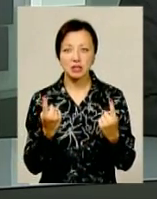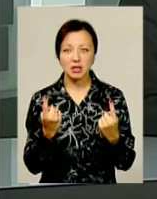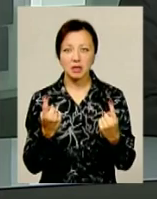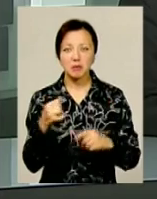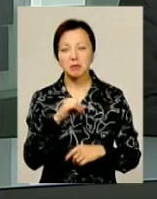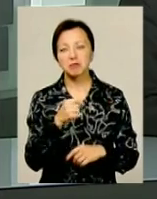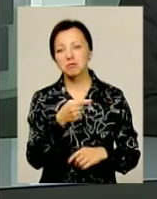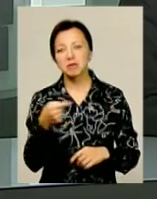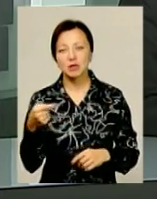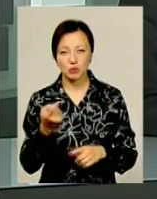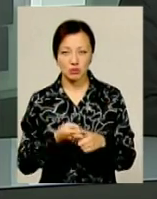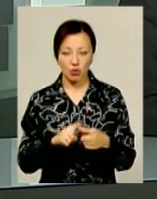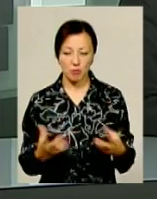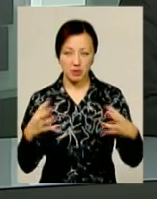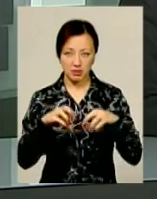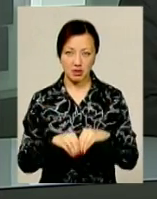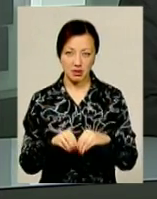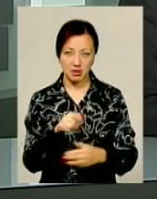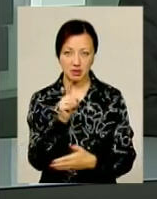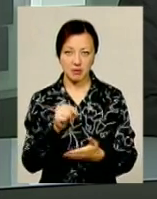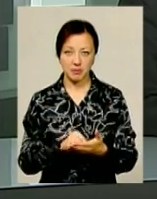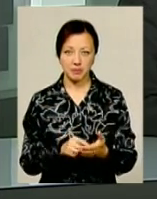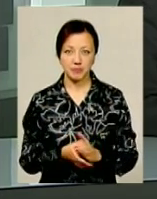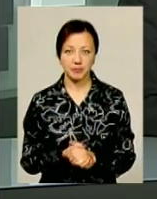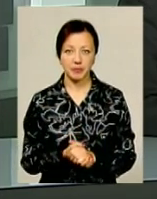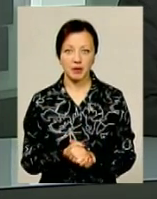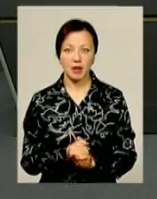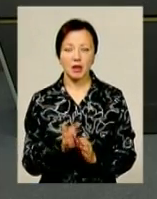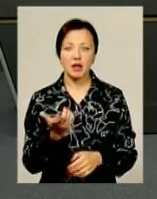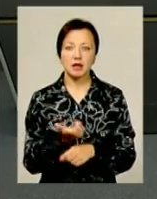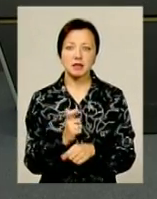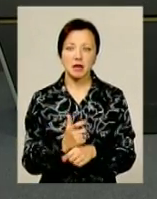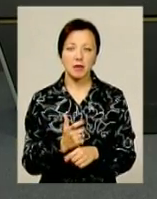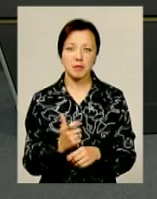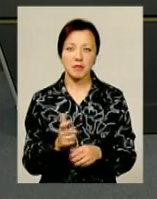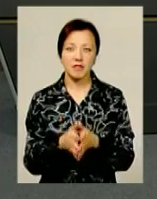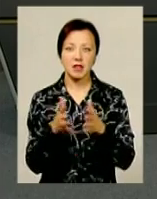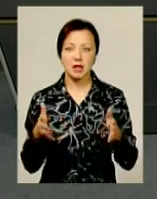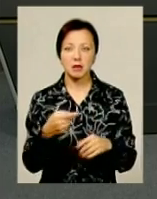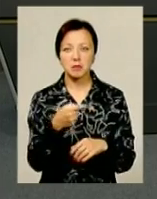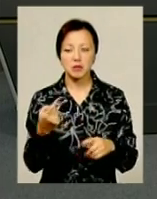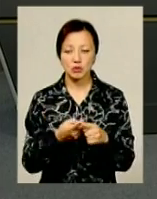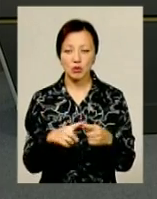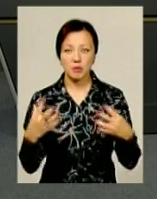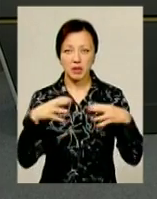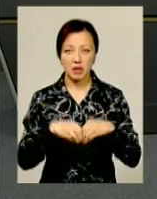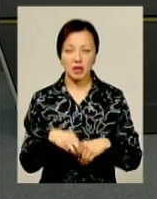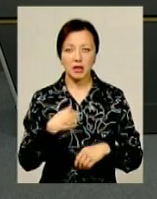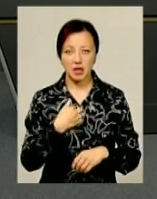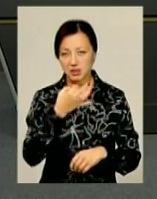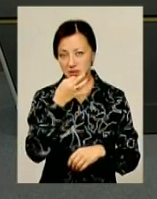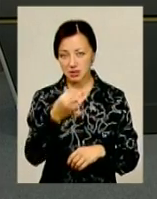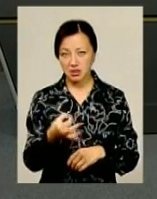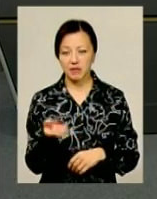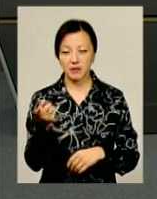мінуси ось цього об'єднання? Самі значні мінуси цього об'єднання? Ну, я б сказав би те, що